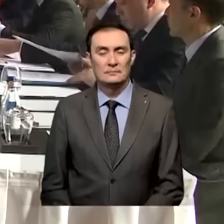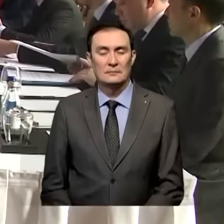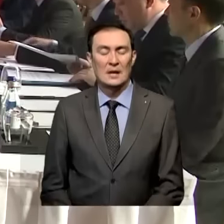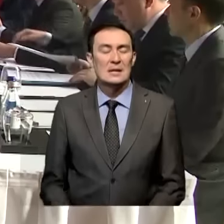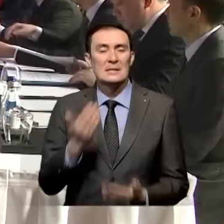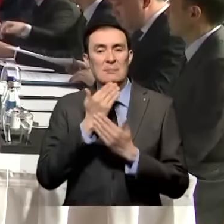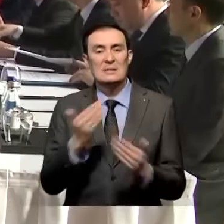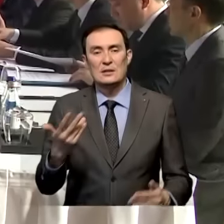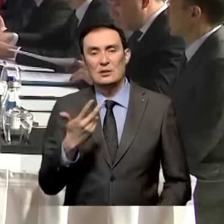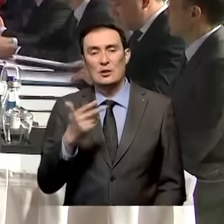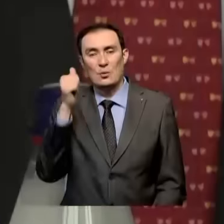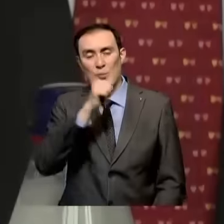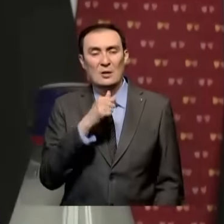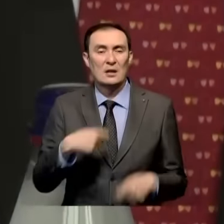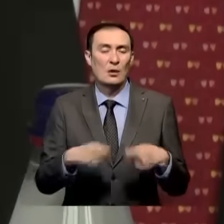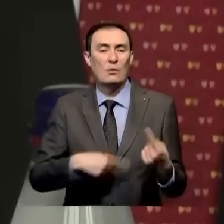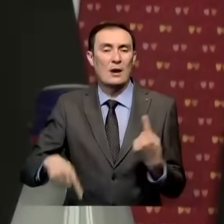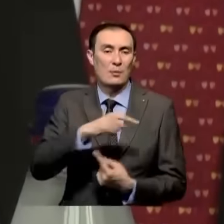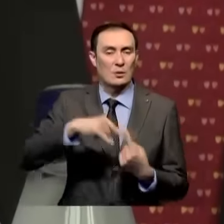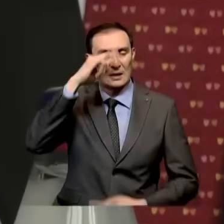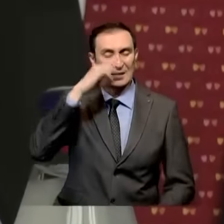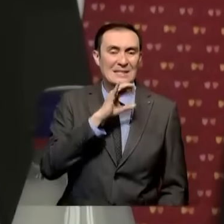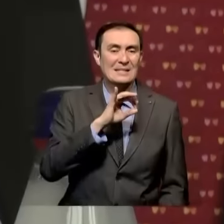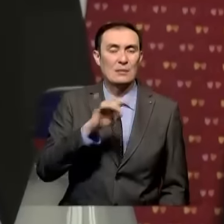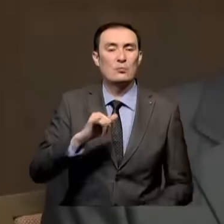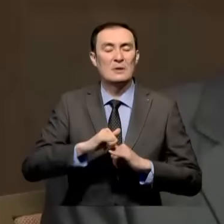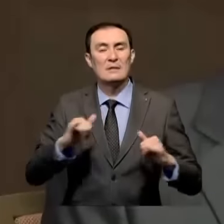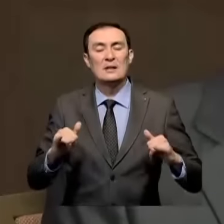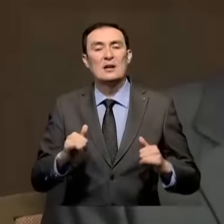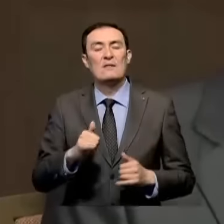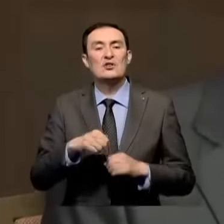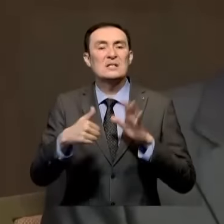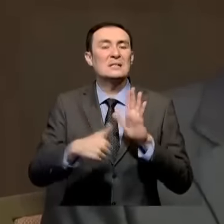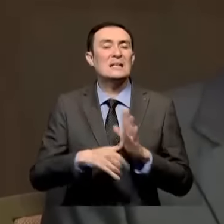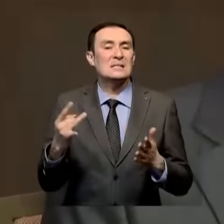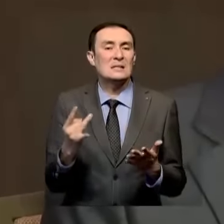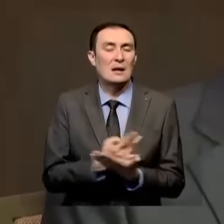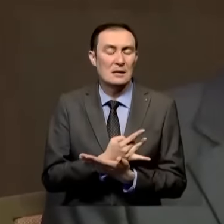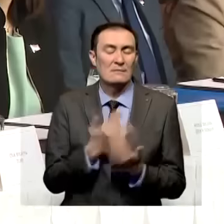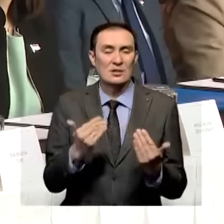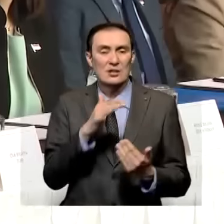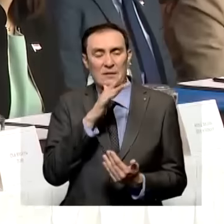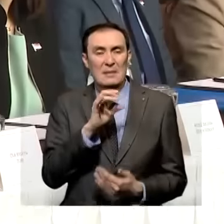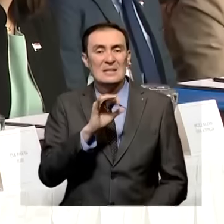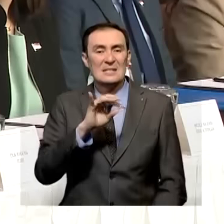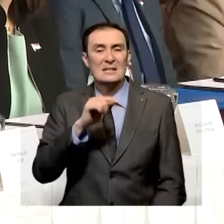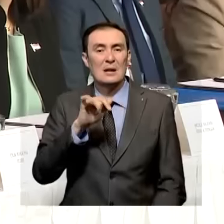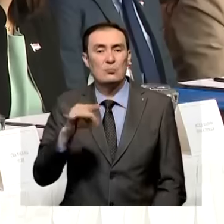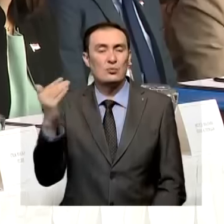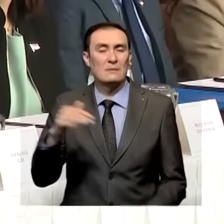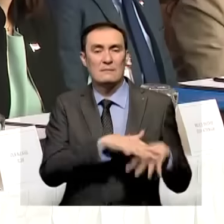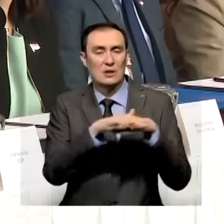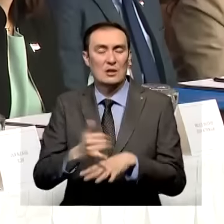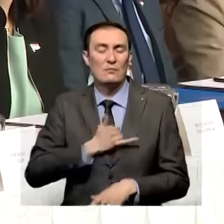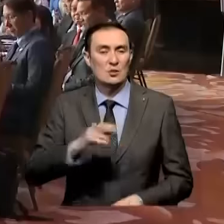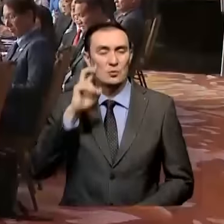За последние 3 года товарооборот между Казахстаном и Сингапуром вырос более чем в 16 раз. В настоящее время сингапурские инвесторы вложили